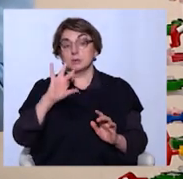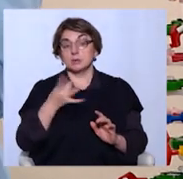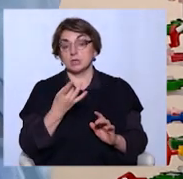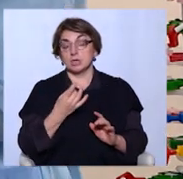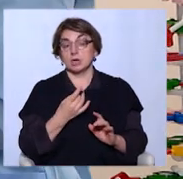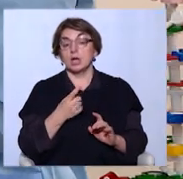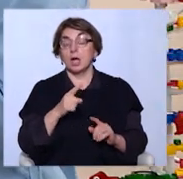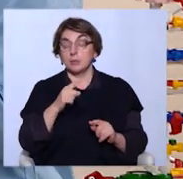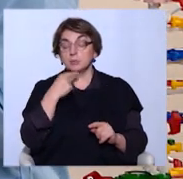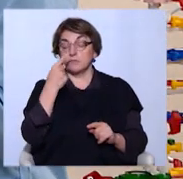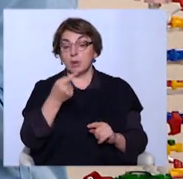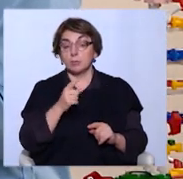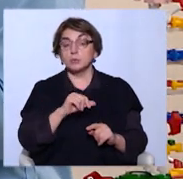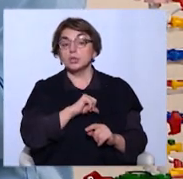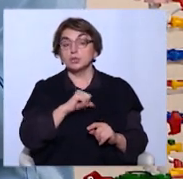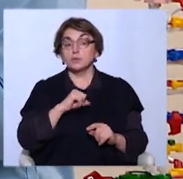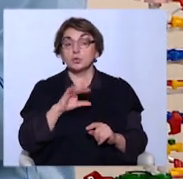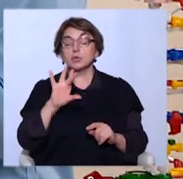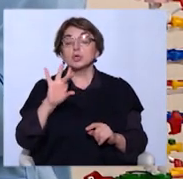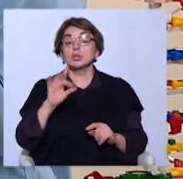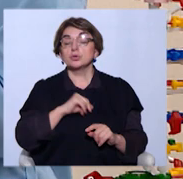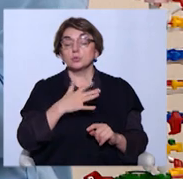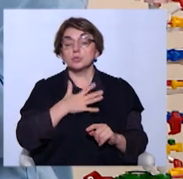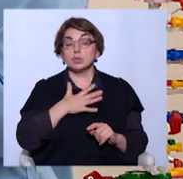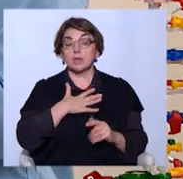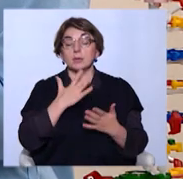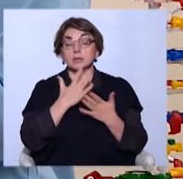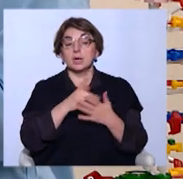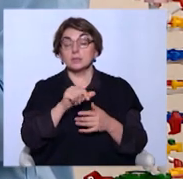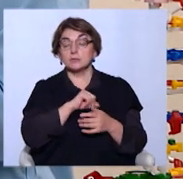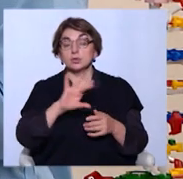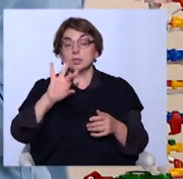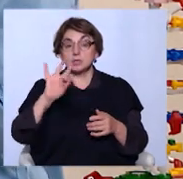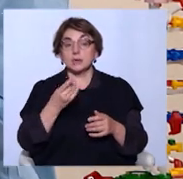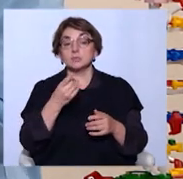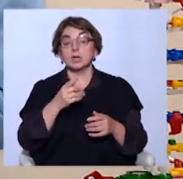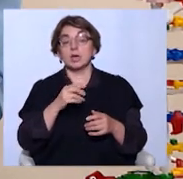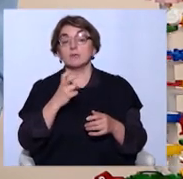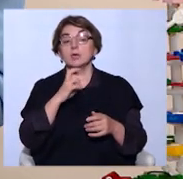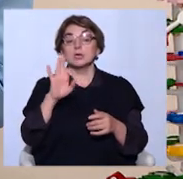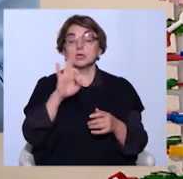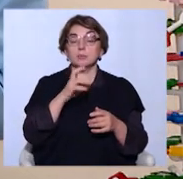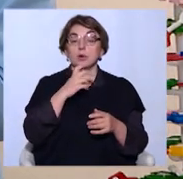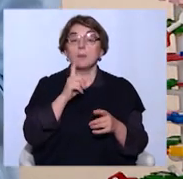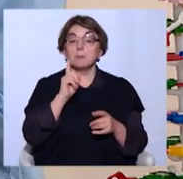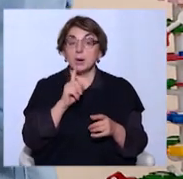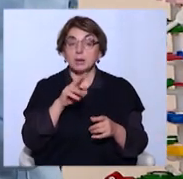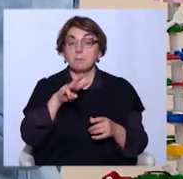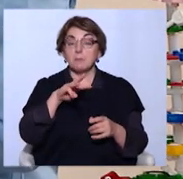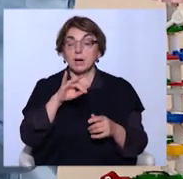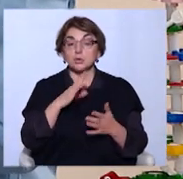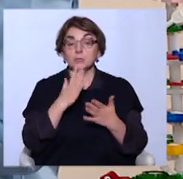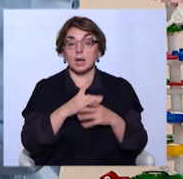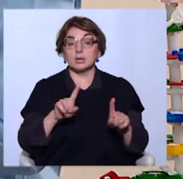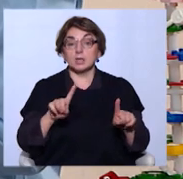ჟანგბადმა. შესაბამისად ვიტყვით, რომ ჟანგბადი არის ჟანგავი. ხოლო რადგან მაგნიუმმა აღადგინა